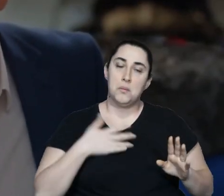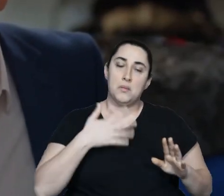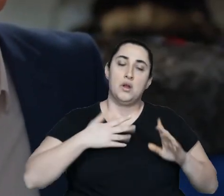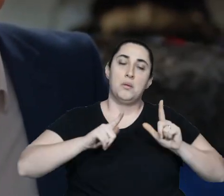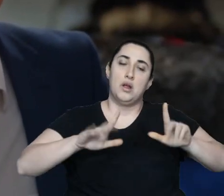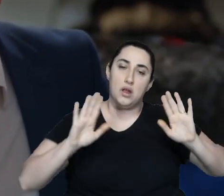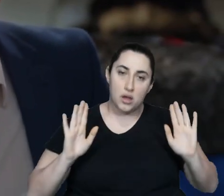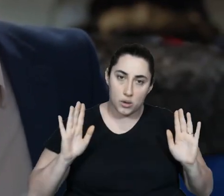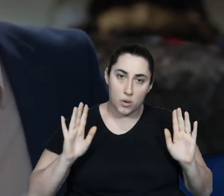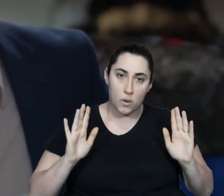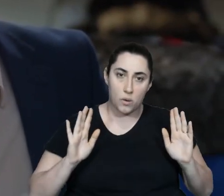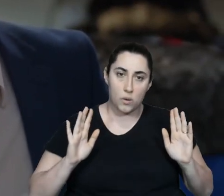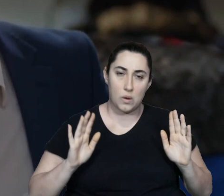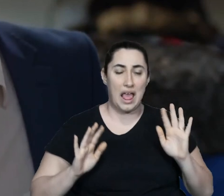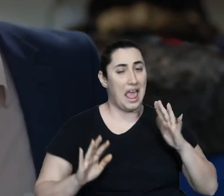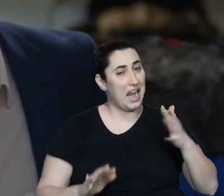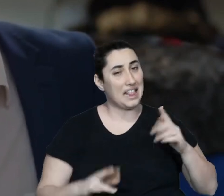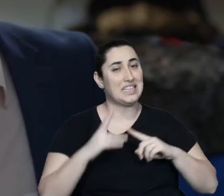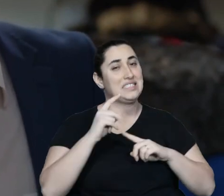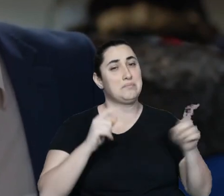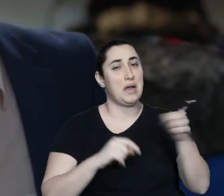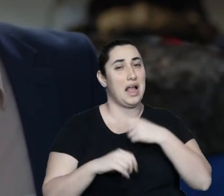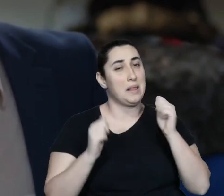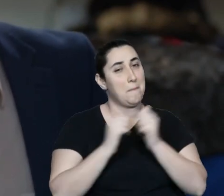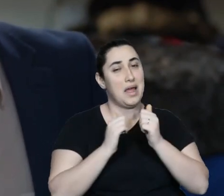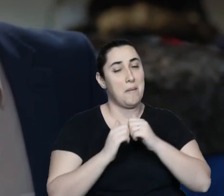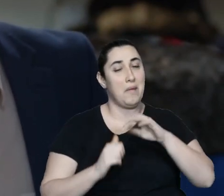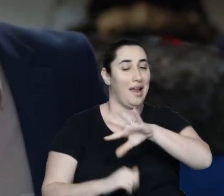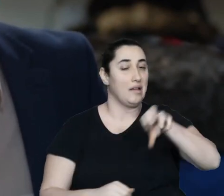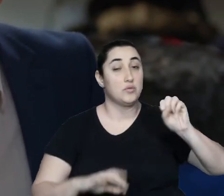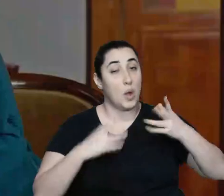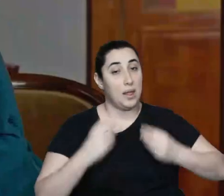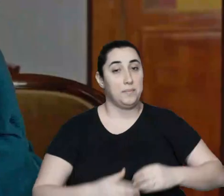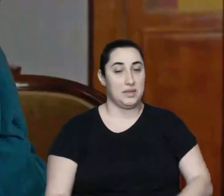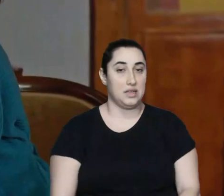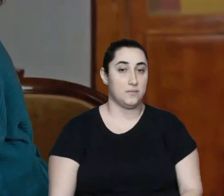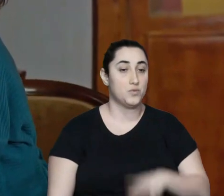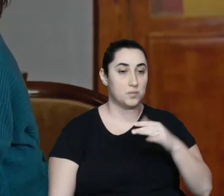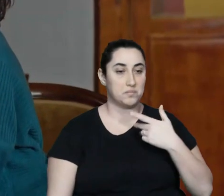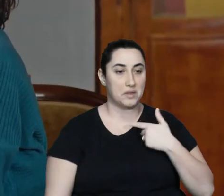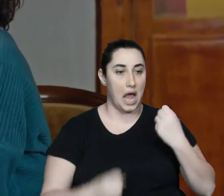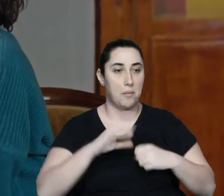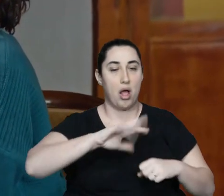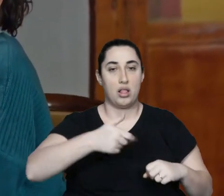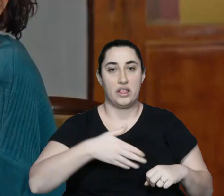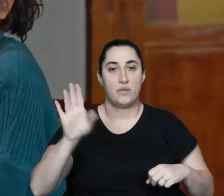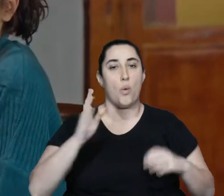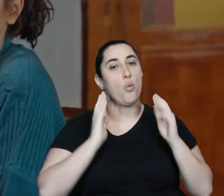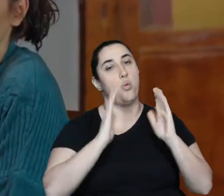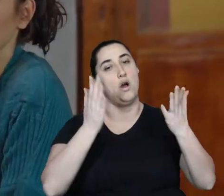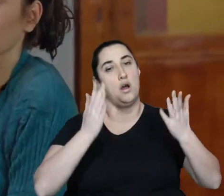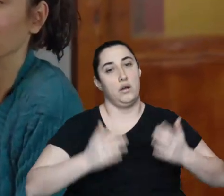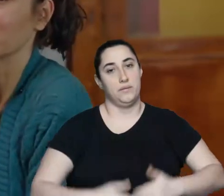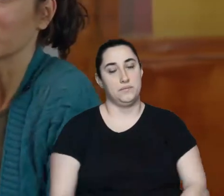endişeye faal yok. Muhtemelen İsmail de Yusuf kaçırmış olabilir ablanızı. Çünkü benim arabayı da kaçırdı.